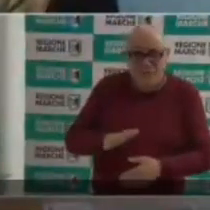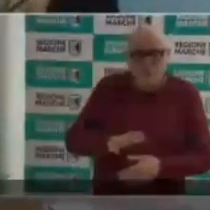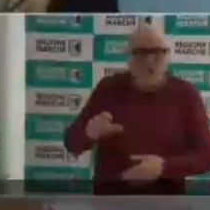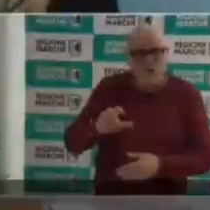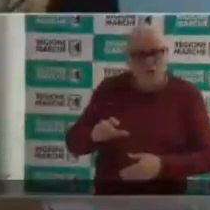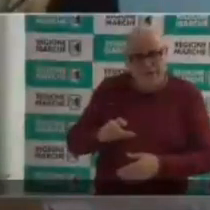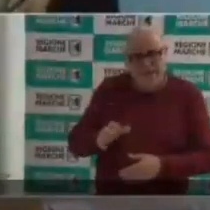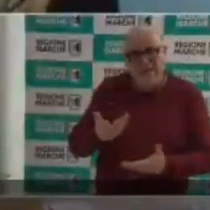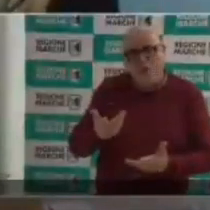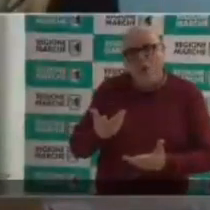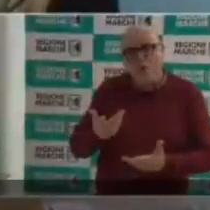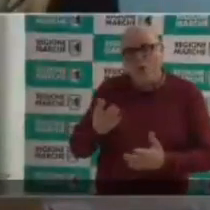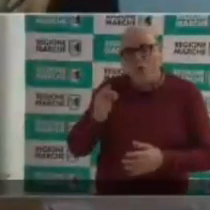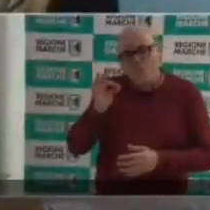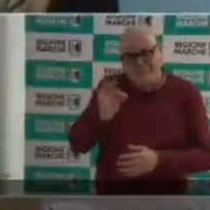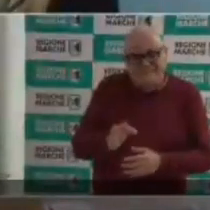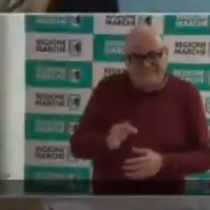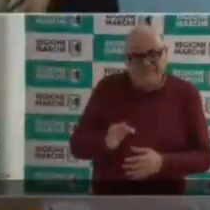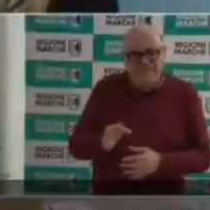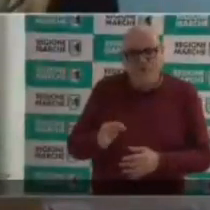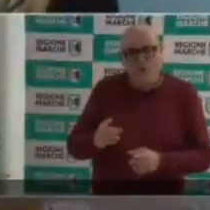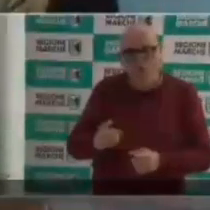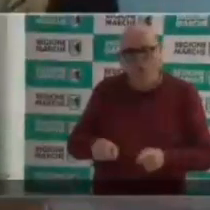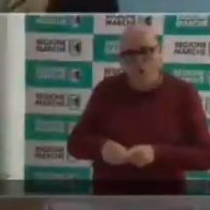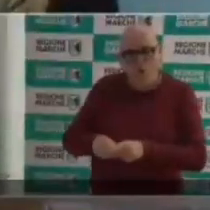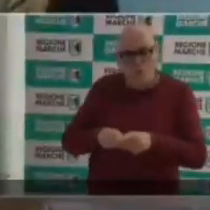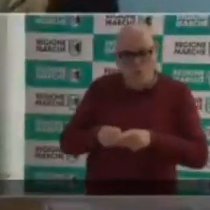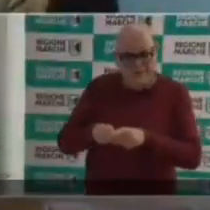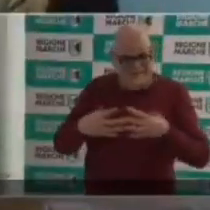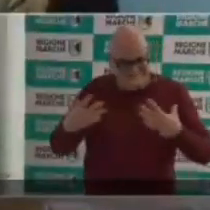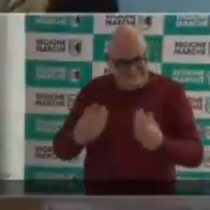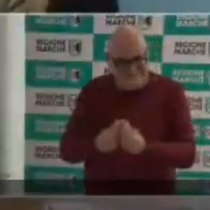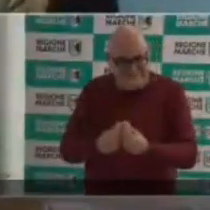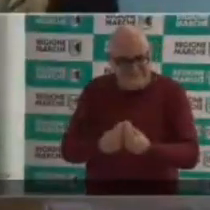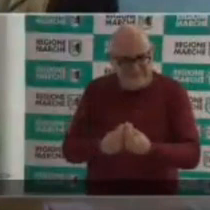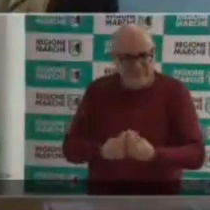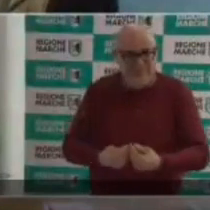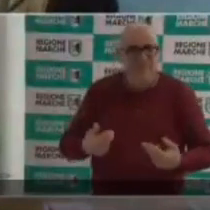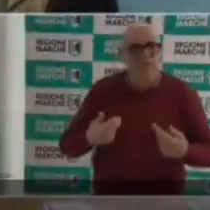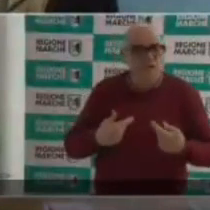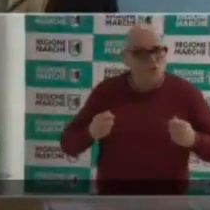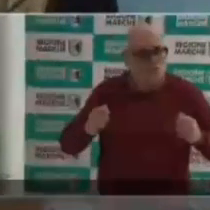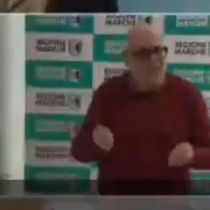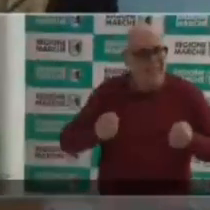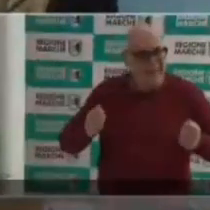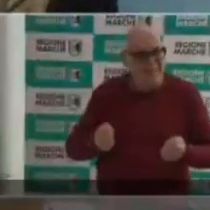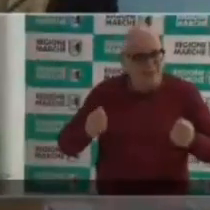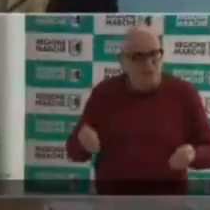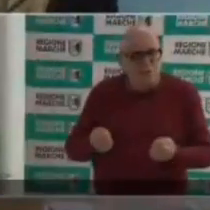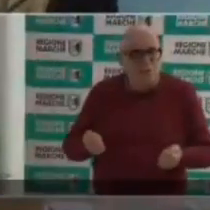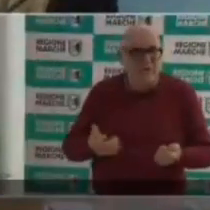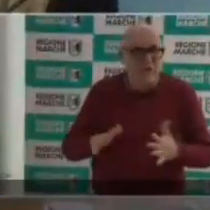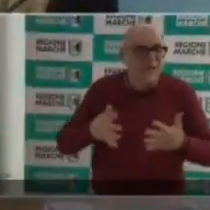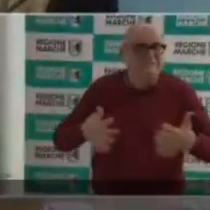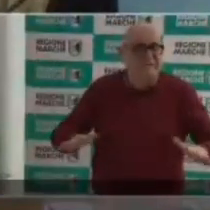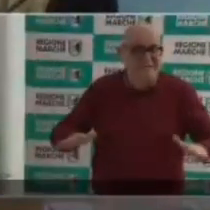tutti insieme. Questo è quello che abbiamo un po' in mente. Per cui il nostro allenamento direi che un po' è anche quasi finito,